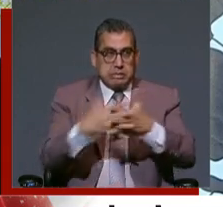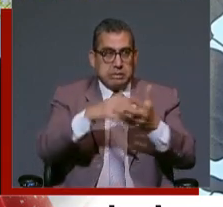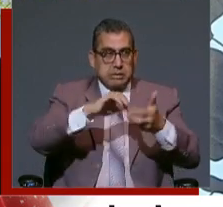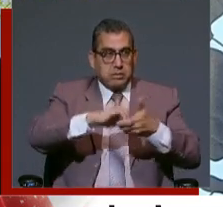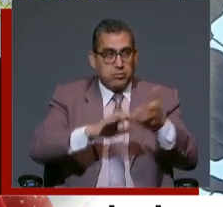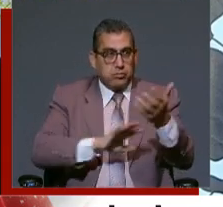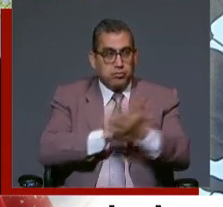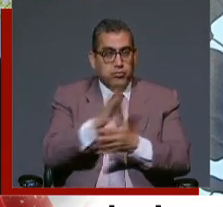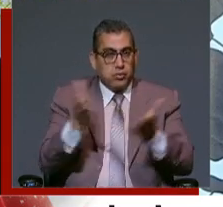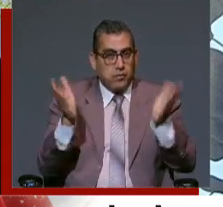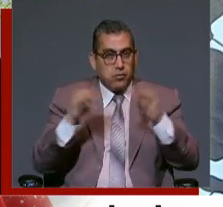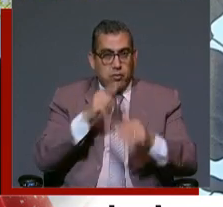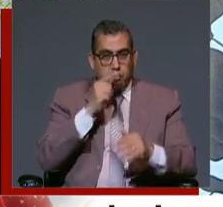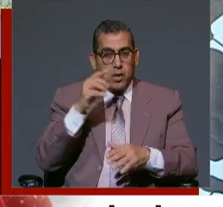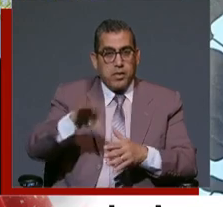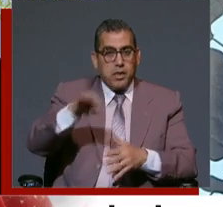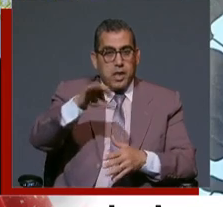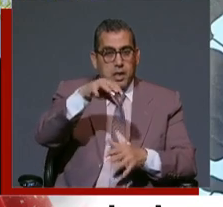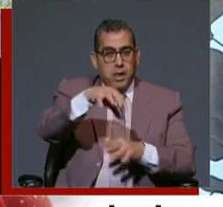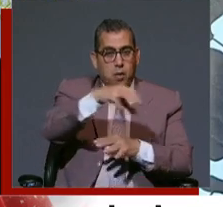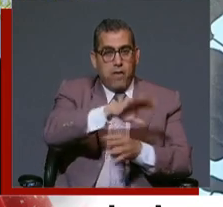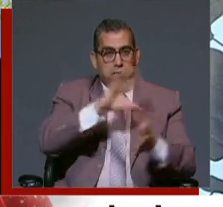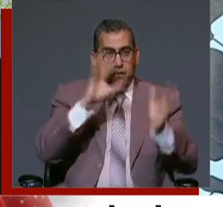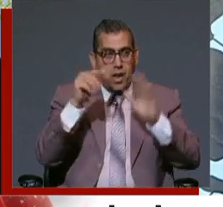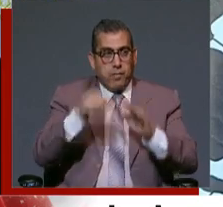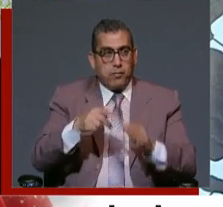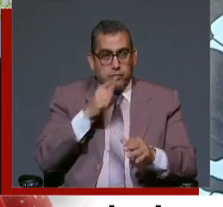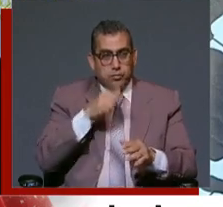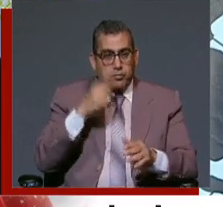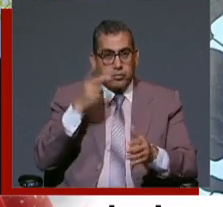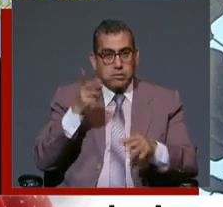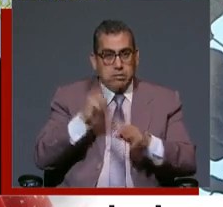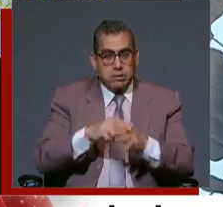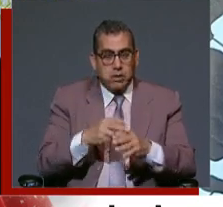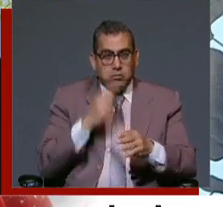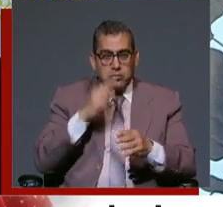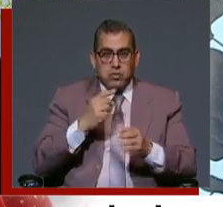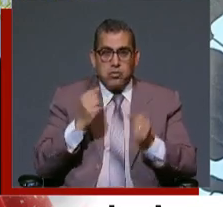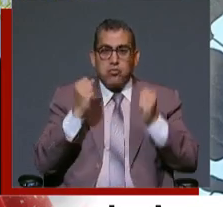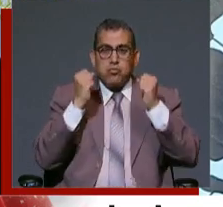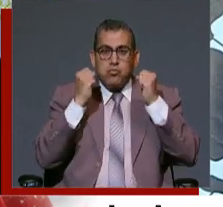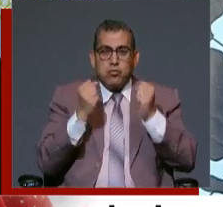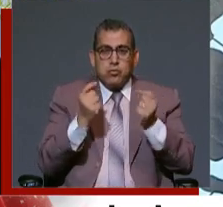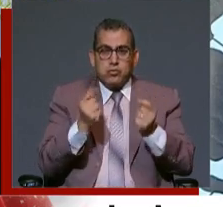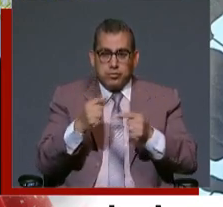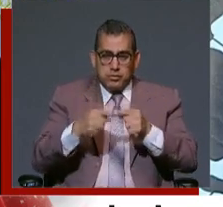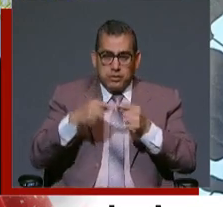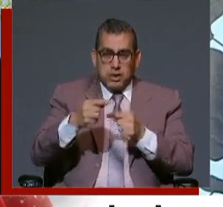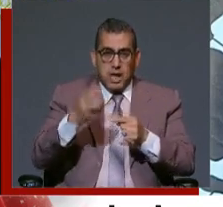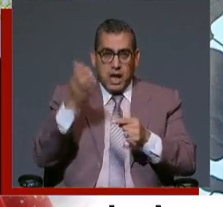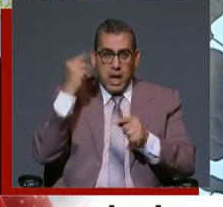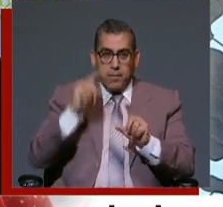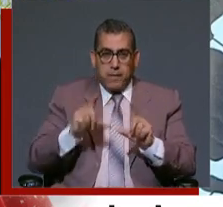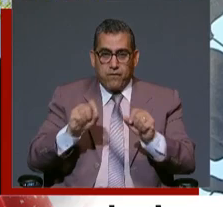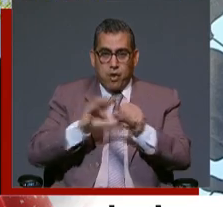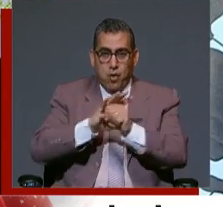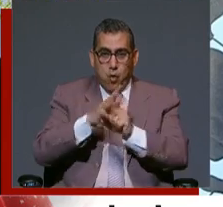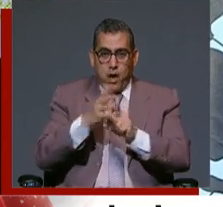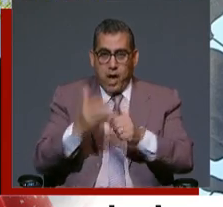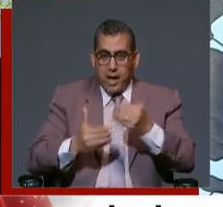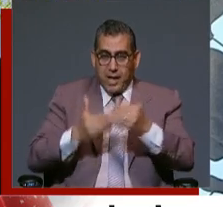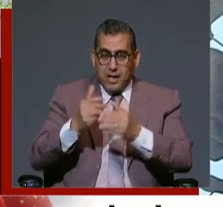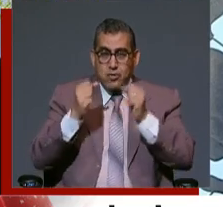التي تواجهها دول العالم، فمع ظهور بوادر التعافي من الآثار السلبية لجائحة